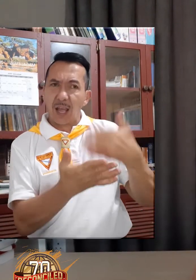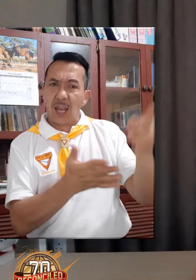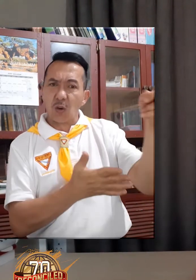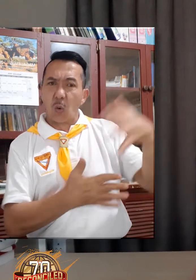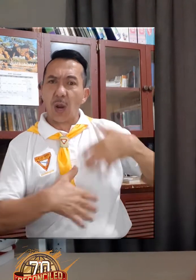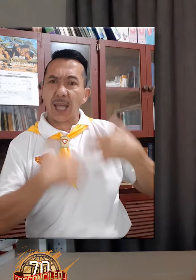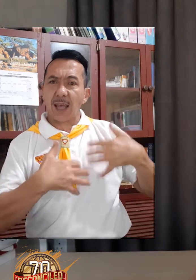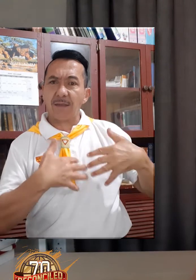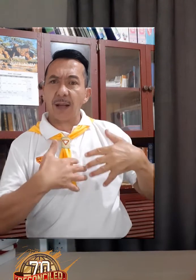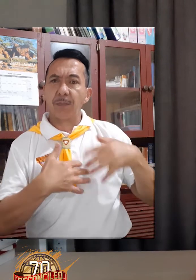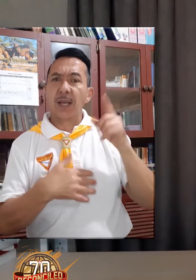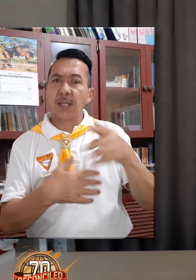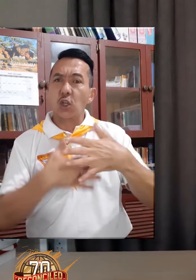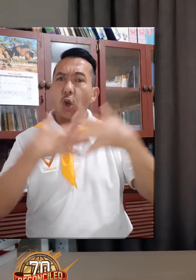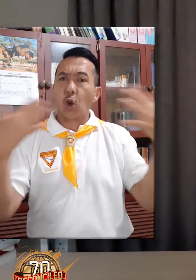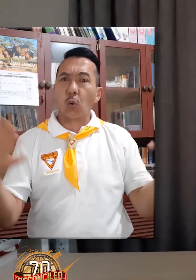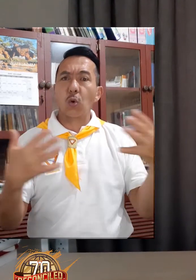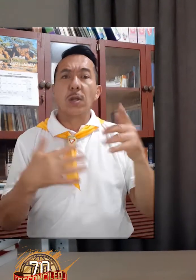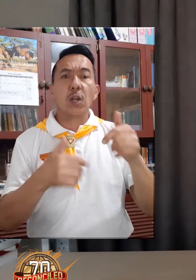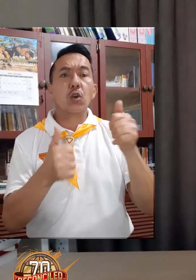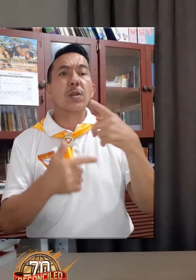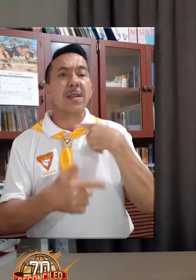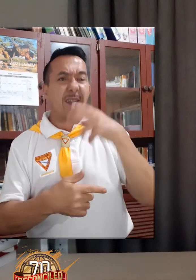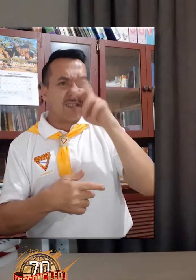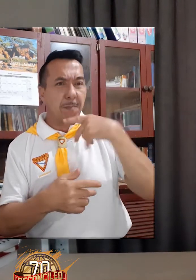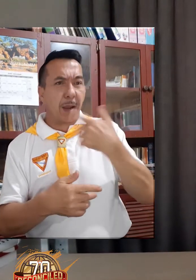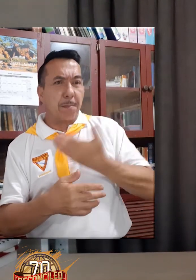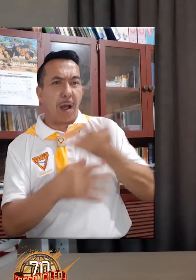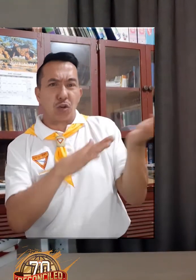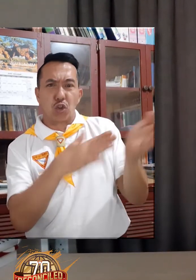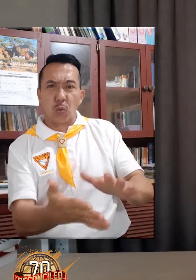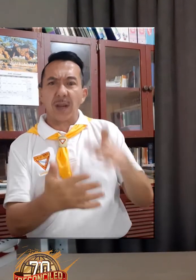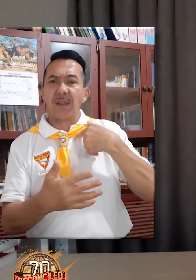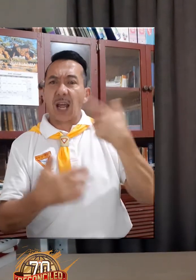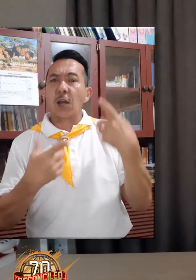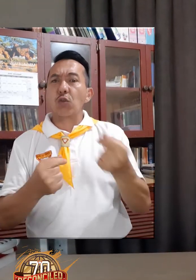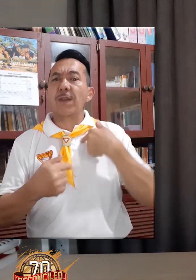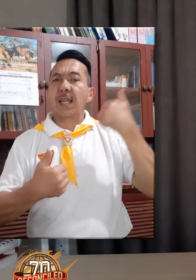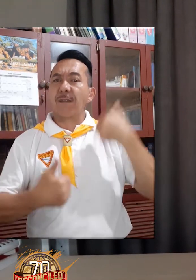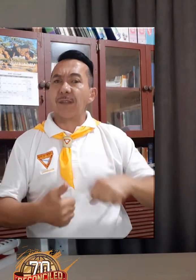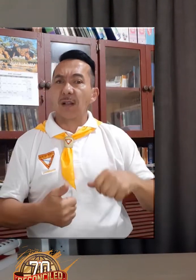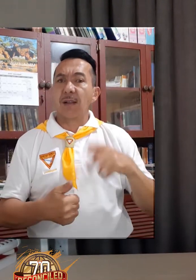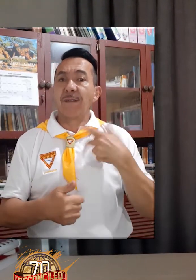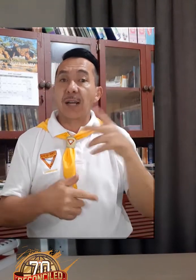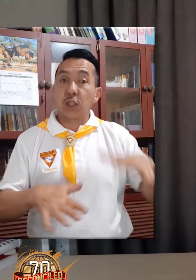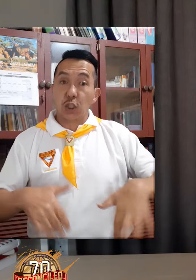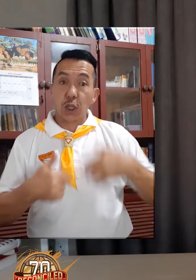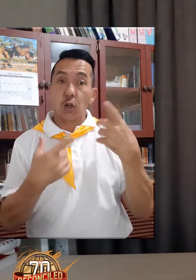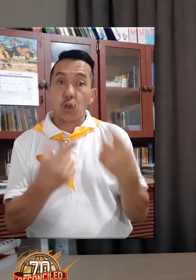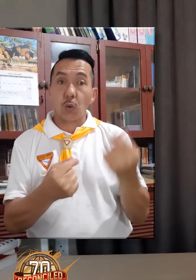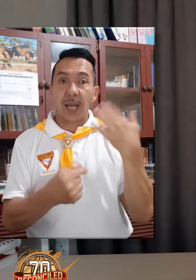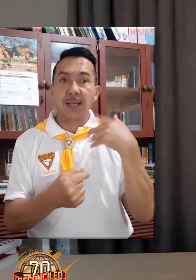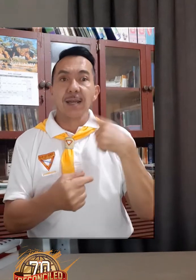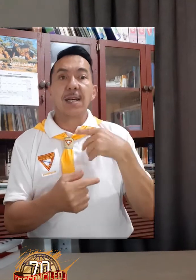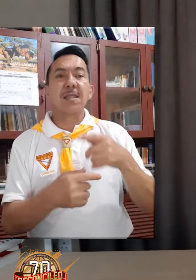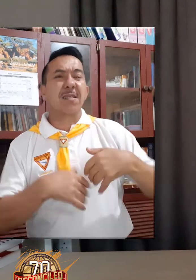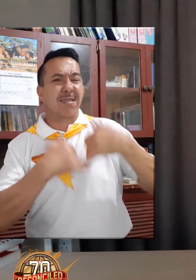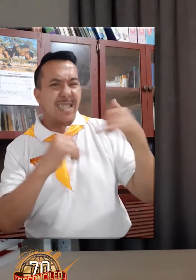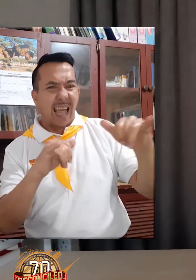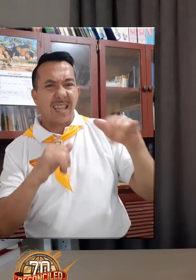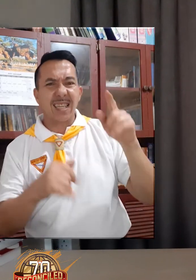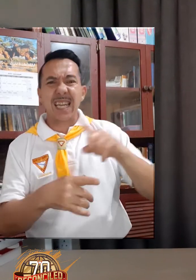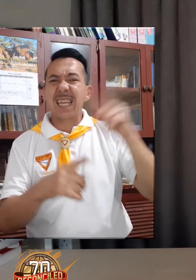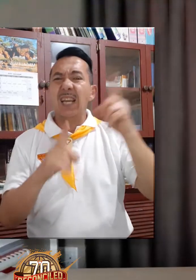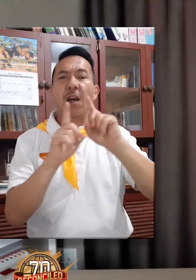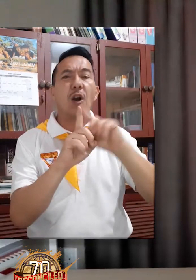lewe? Dit is so goed dat hy sê ek wens my pa is dood sodat ek kan doen wat ek wil. Dit wat die seun gedoen het, is 'n taboe in